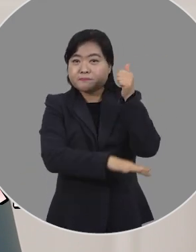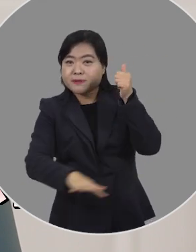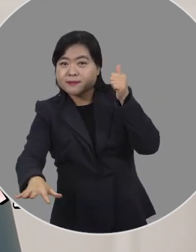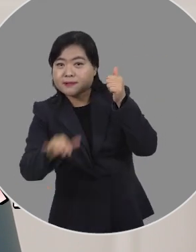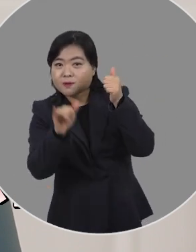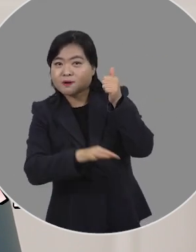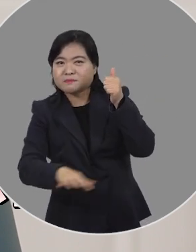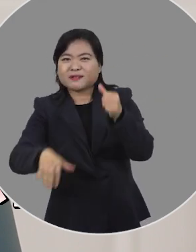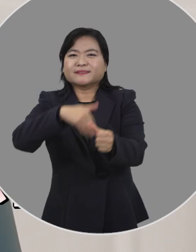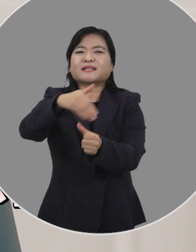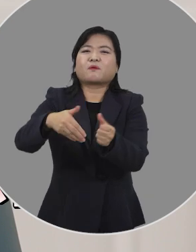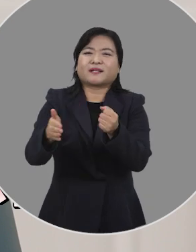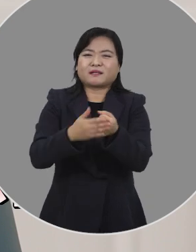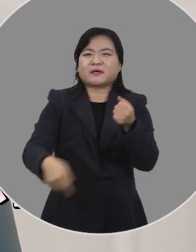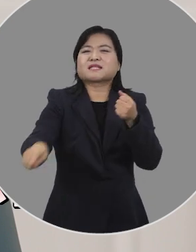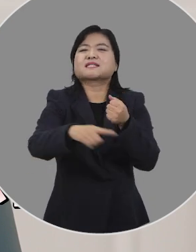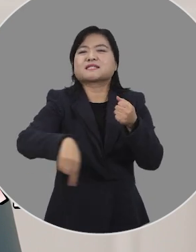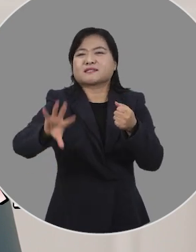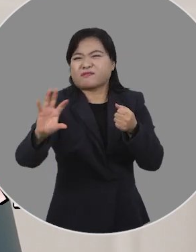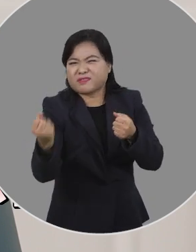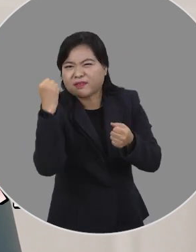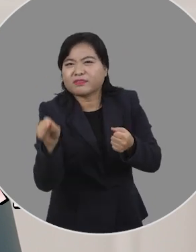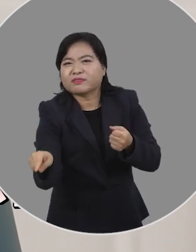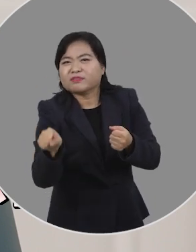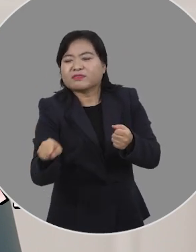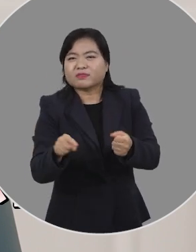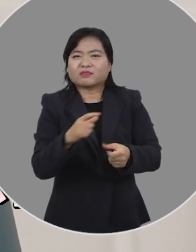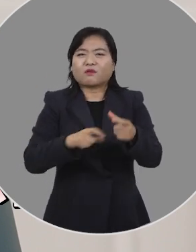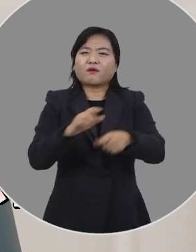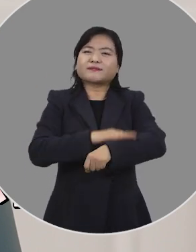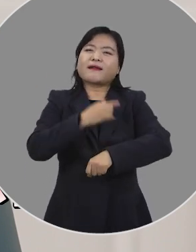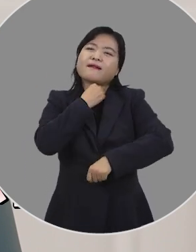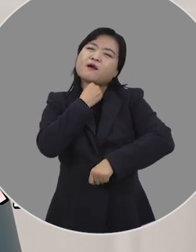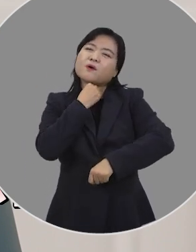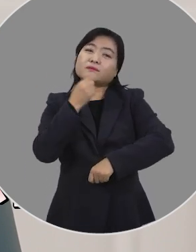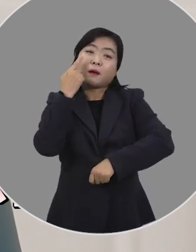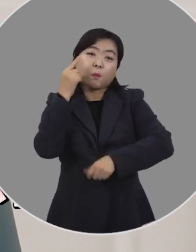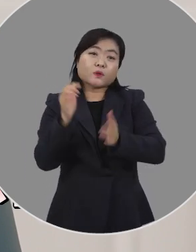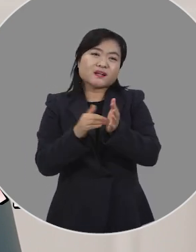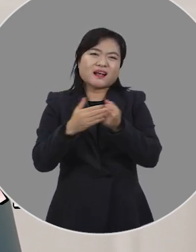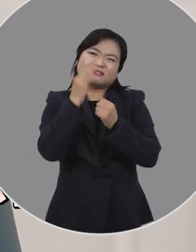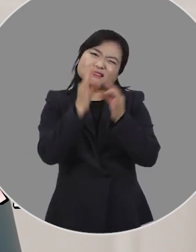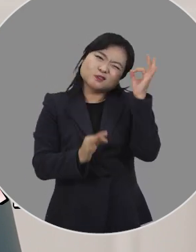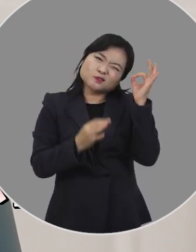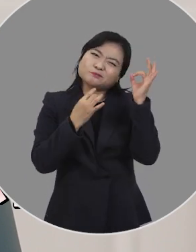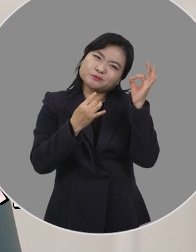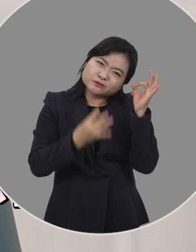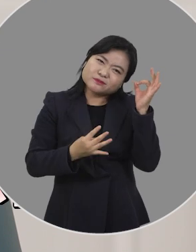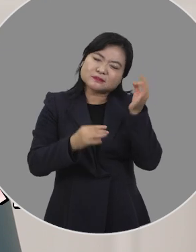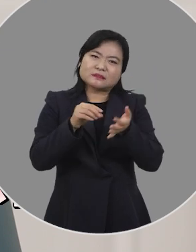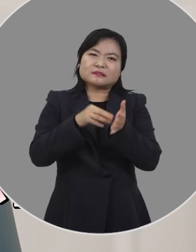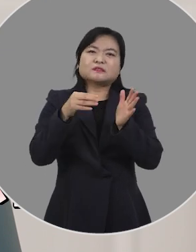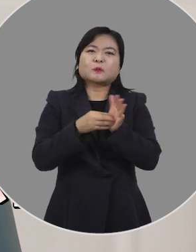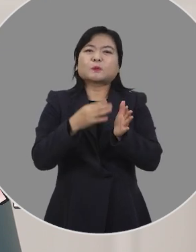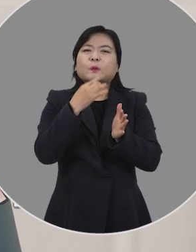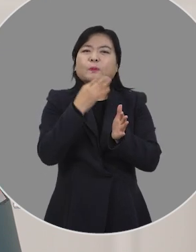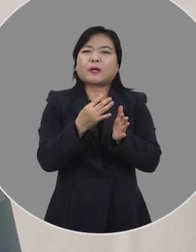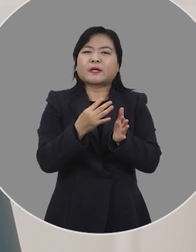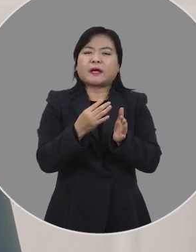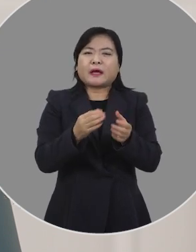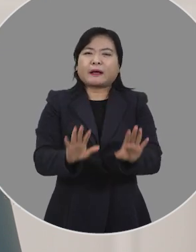상황 때문이고 그들 탓이었고 잘하다 보려다 보니까 헛발질했다. 요 정도로 이제 터치를